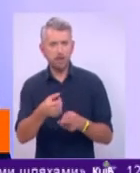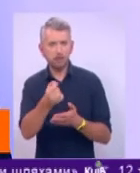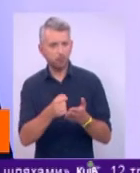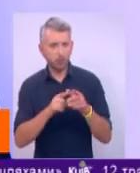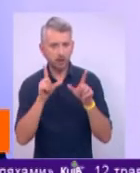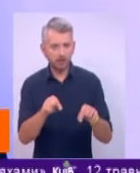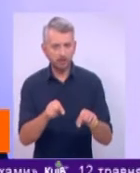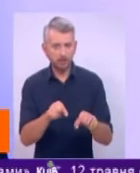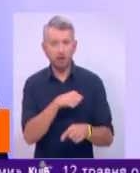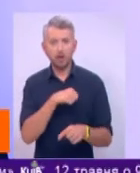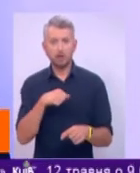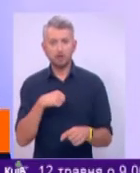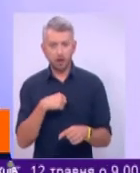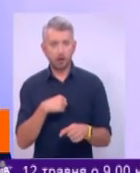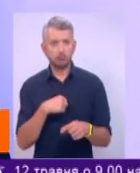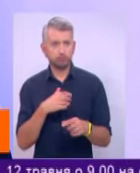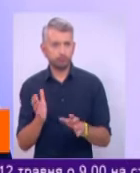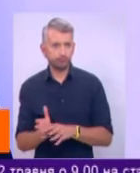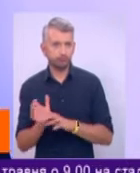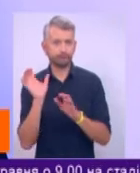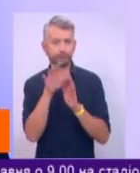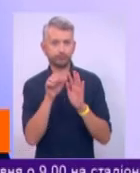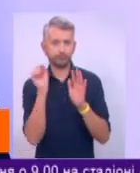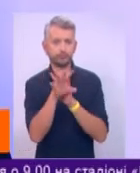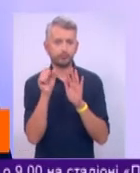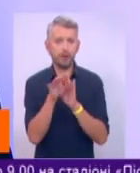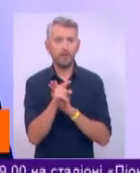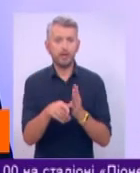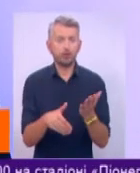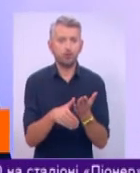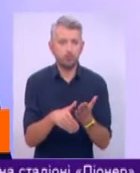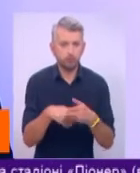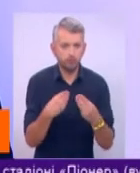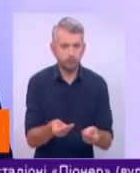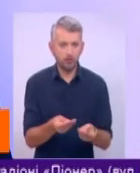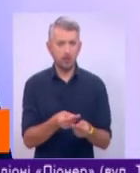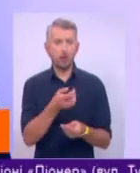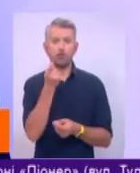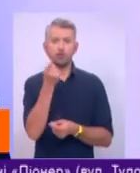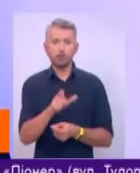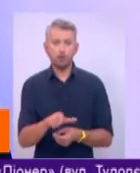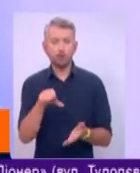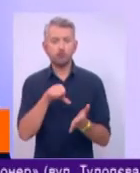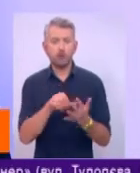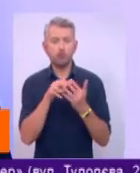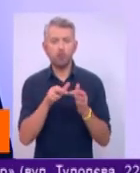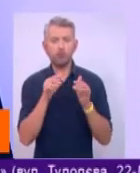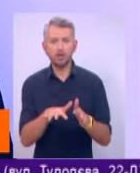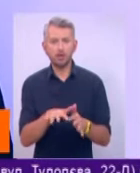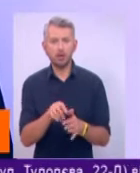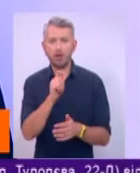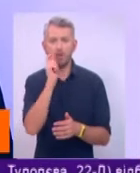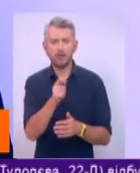їздив, сам вантажив, і він надавав допомогу. І жодний учасник бойових дій не задасть